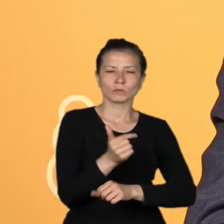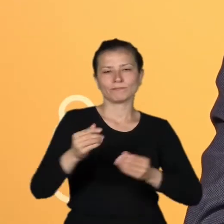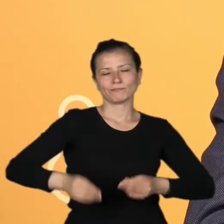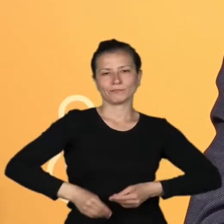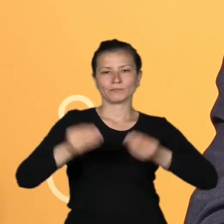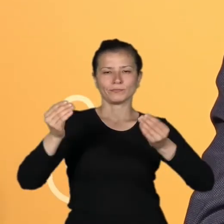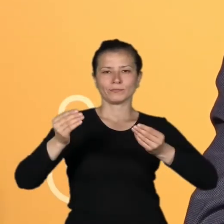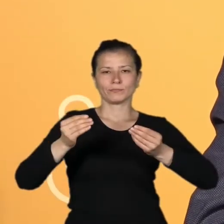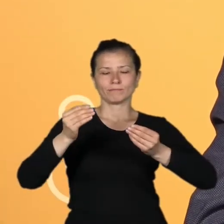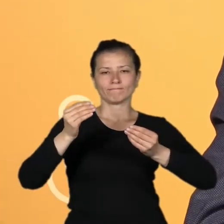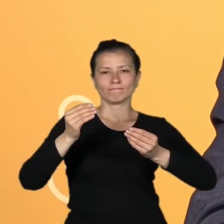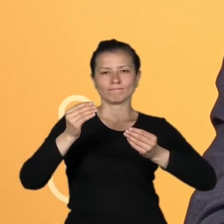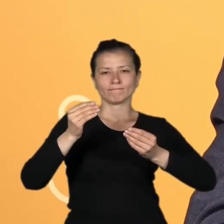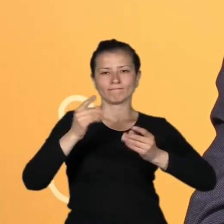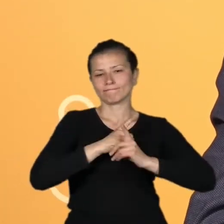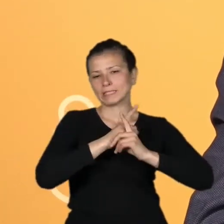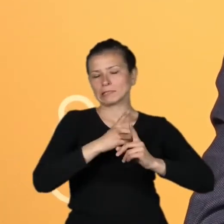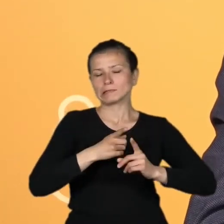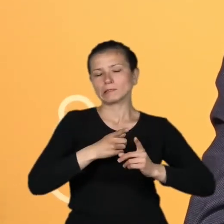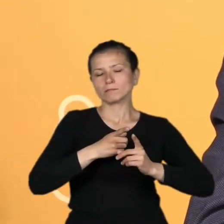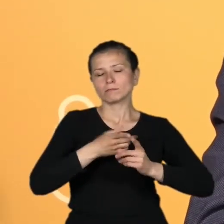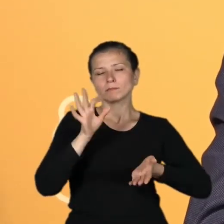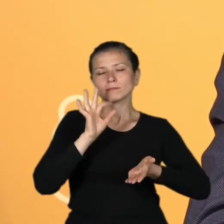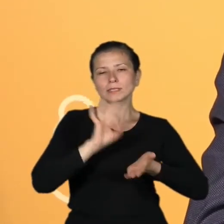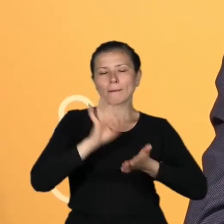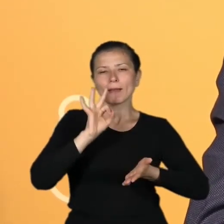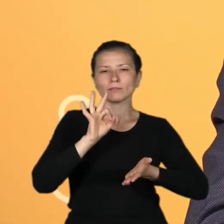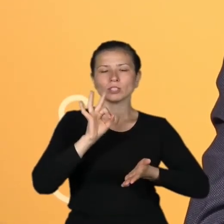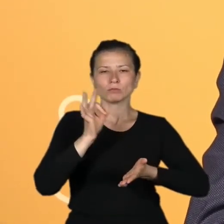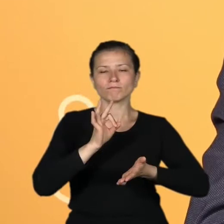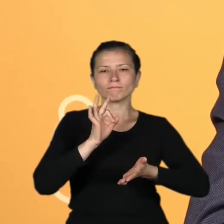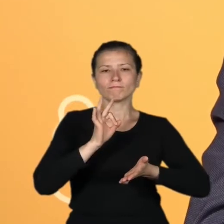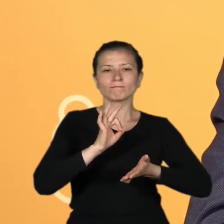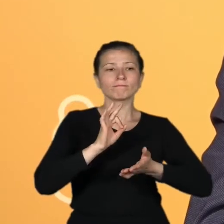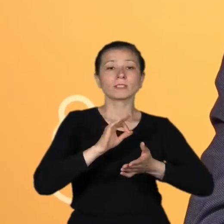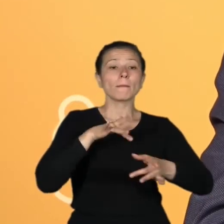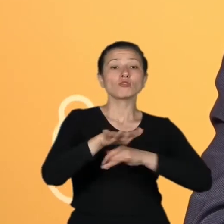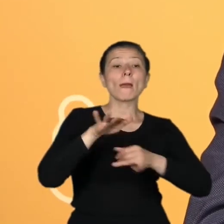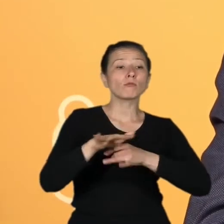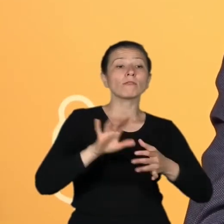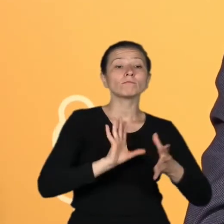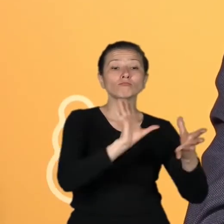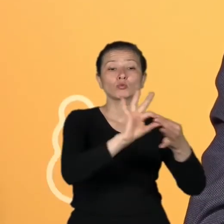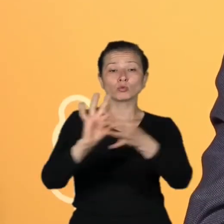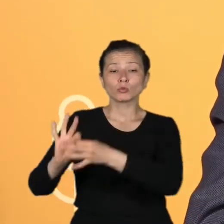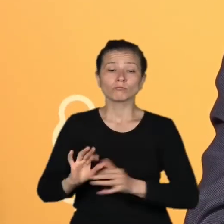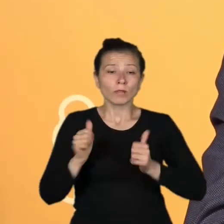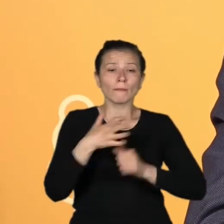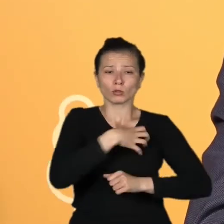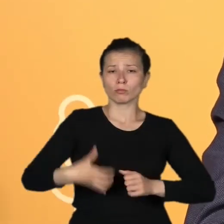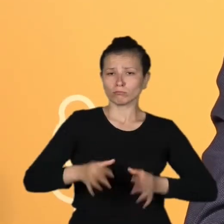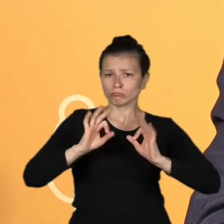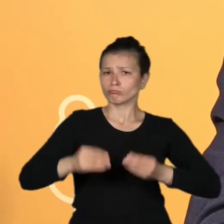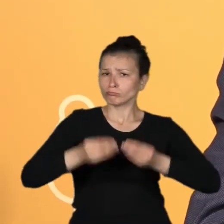rozwijana pod kątem zapewnienia pewnej drożności, tak żeby gospodarka mogła w tym